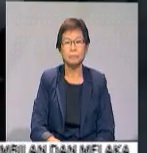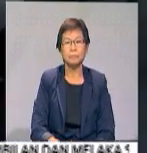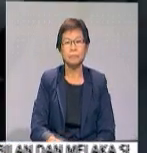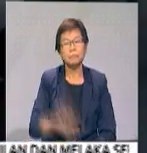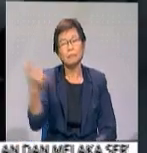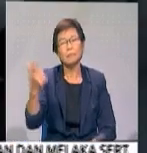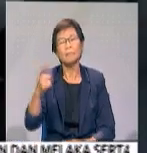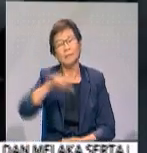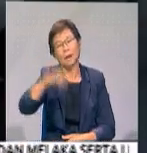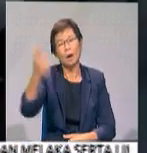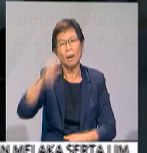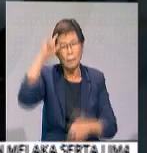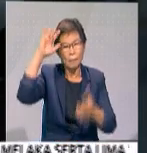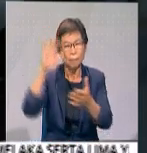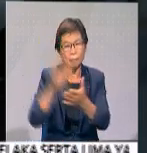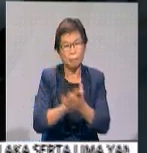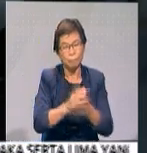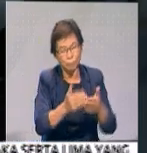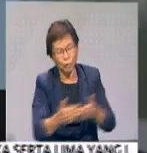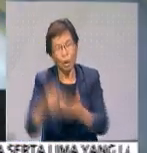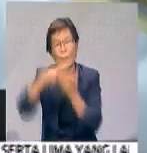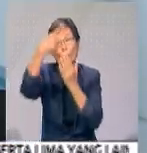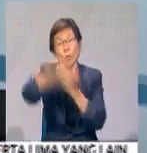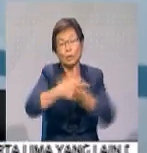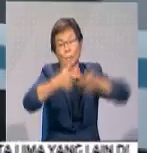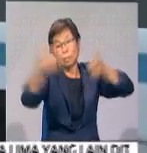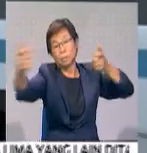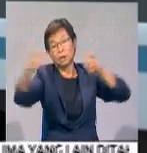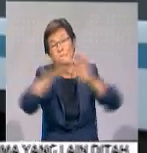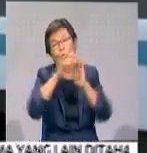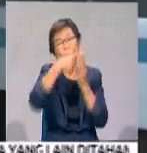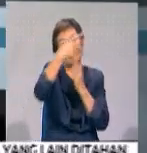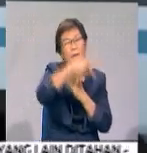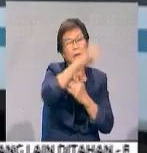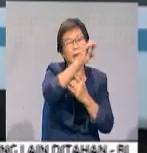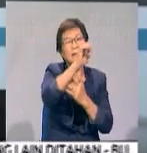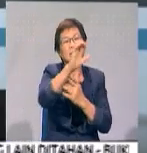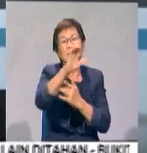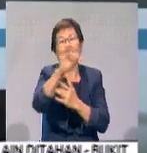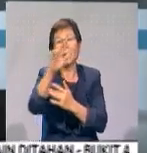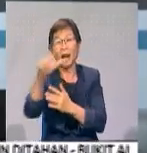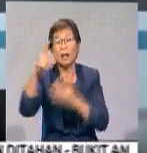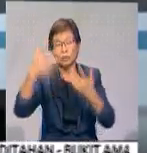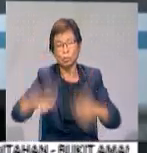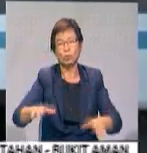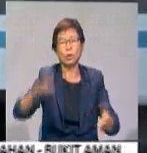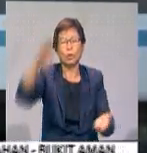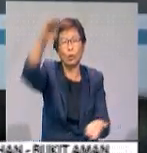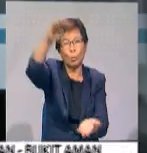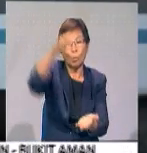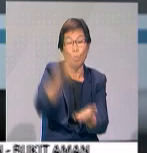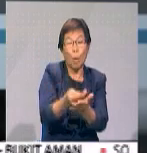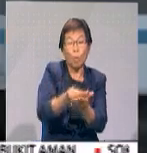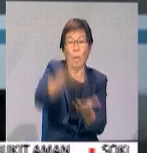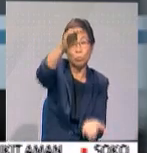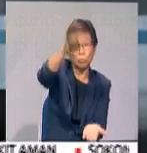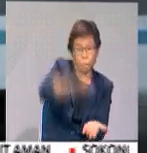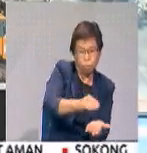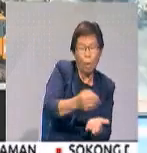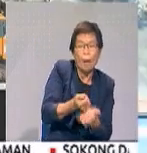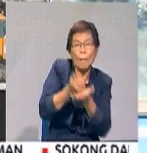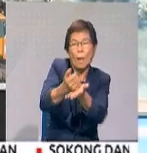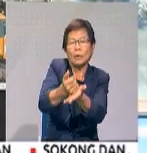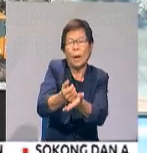Selain itu, beliau yakin dengan kesinambungan projek mega seperti projek ECRL yang telah diminimakan kosnya dapat